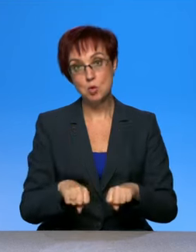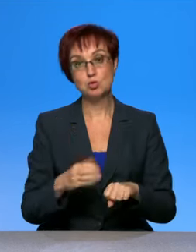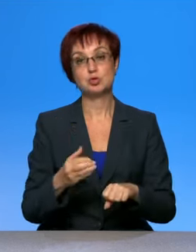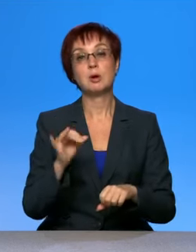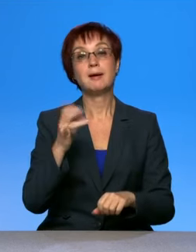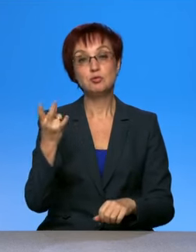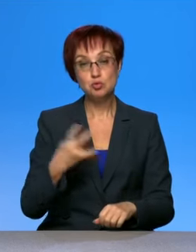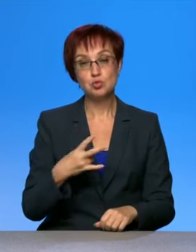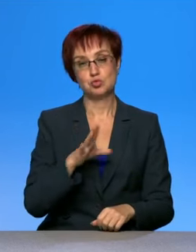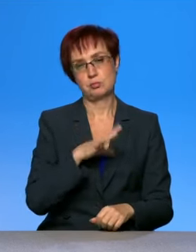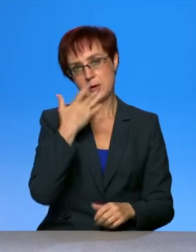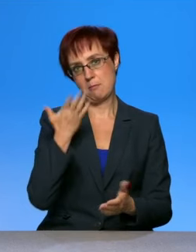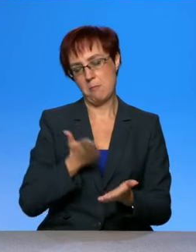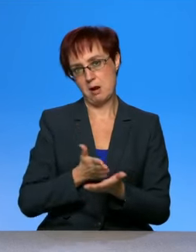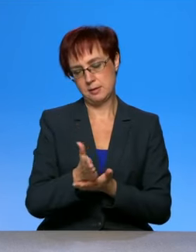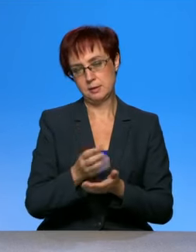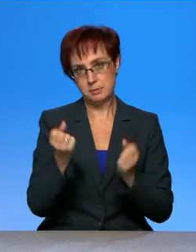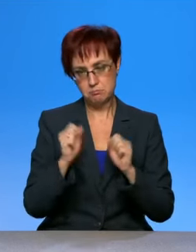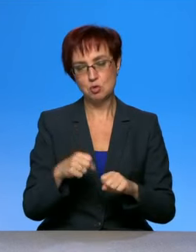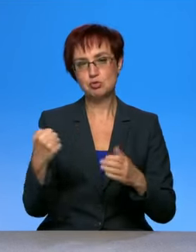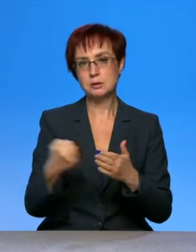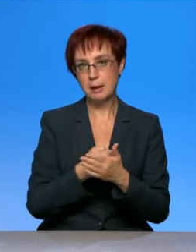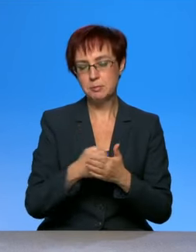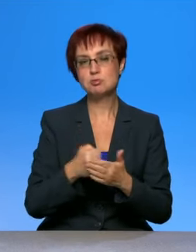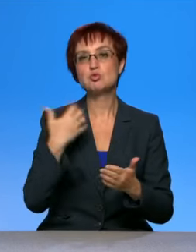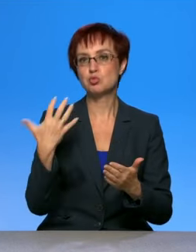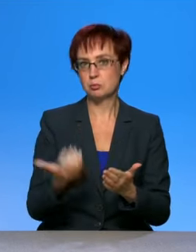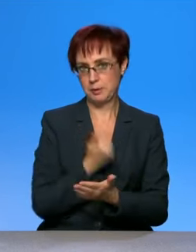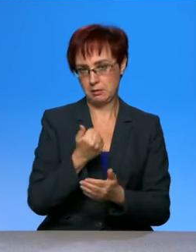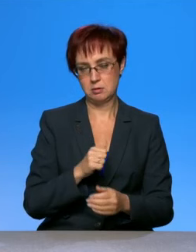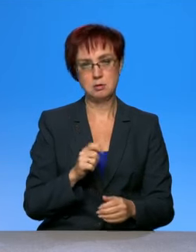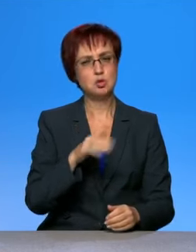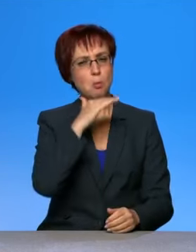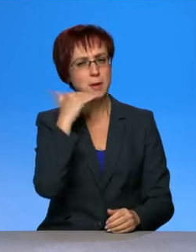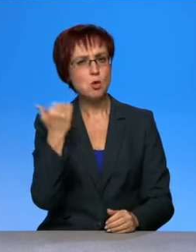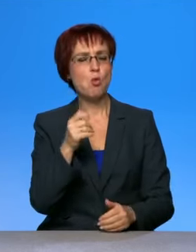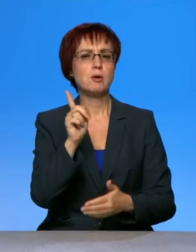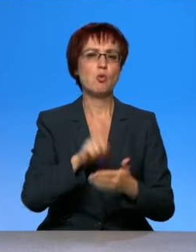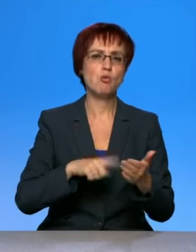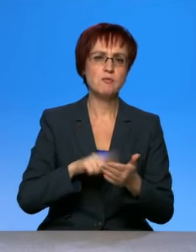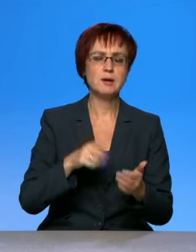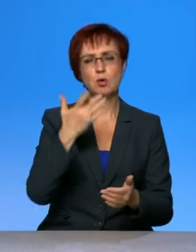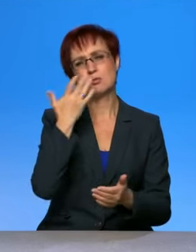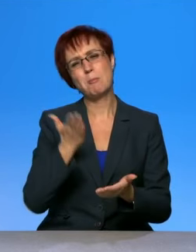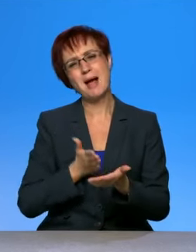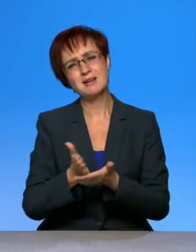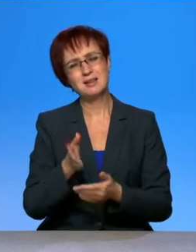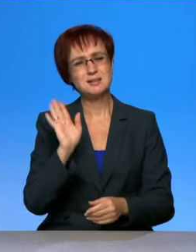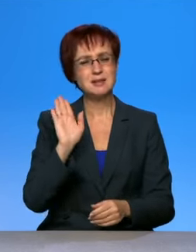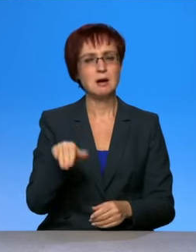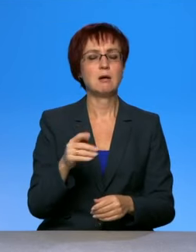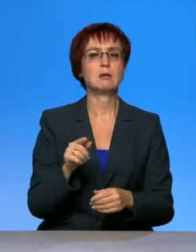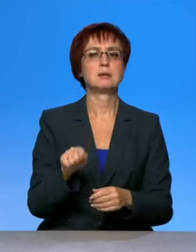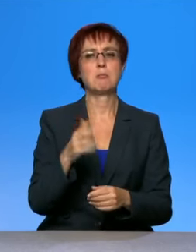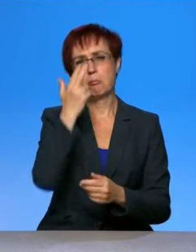вли и можно добиться успеха потому что многие уверены что политика дела циничная приспособлен ничего подобного